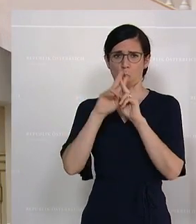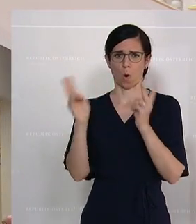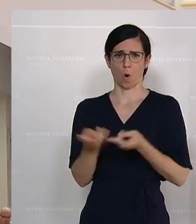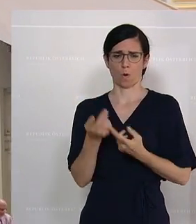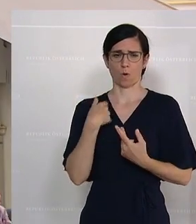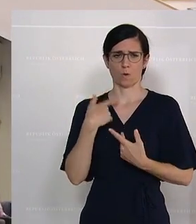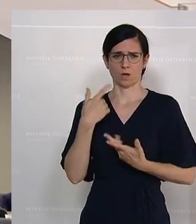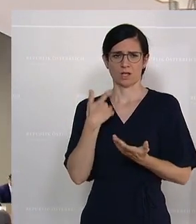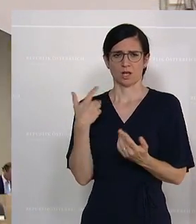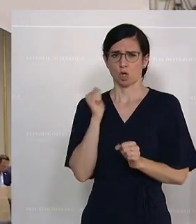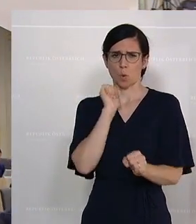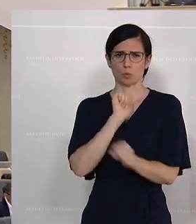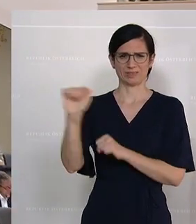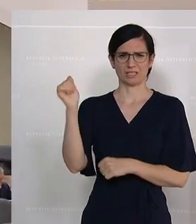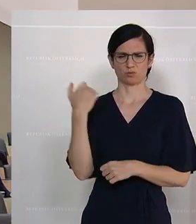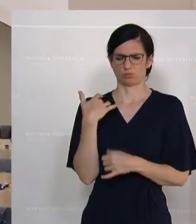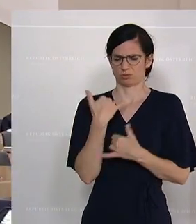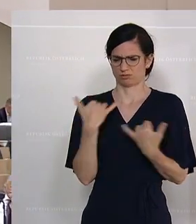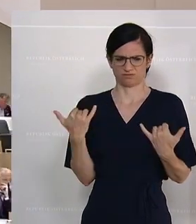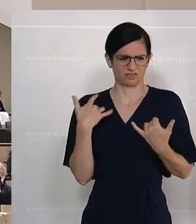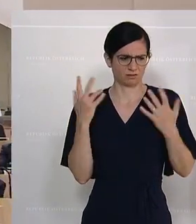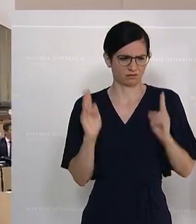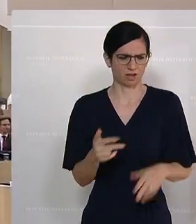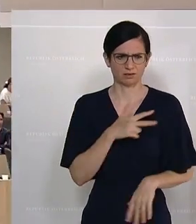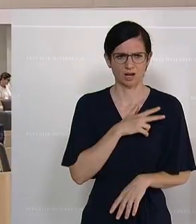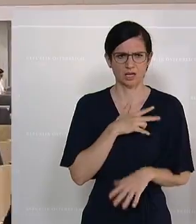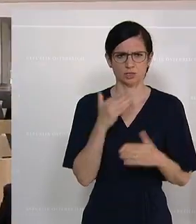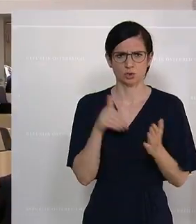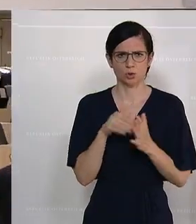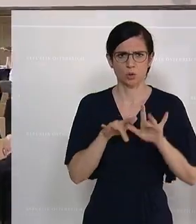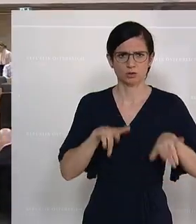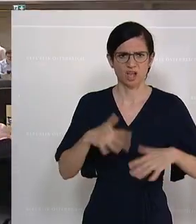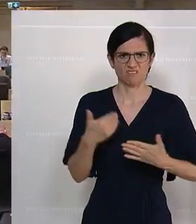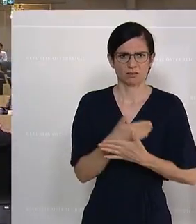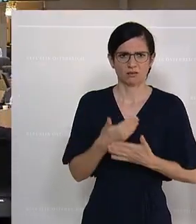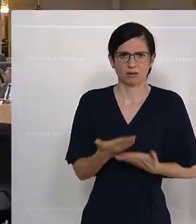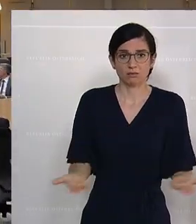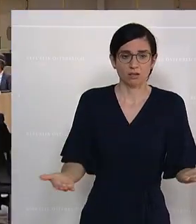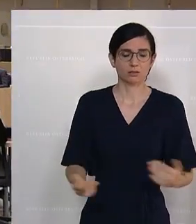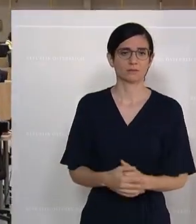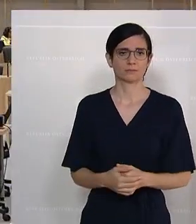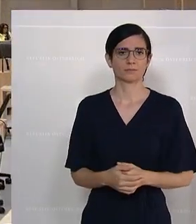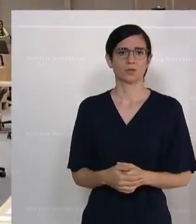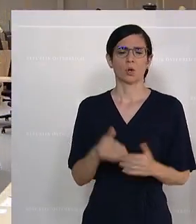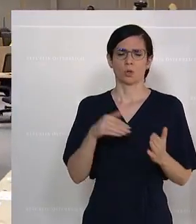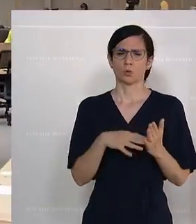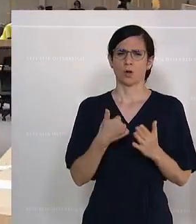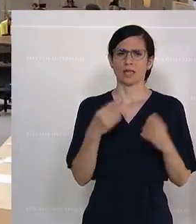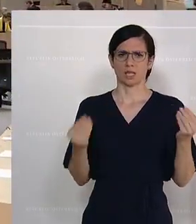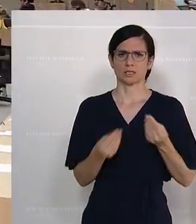durch wie kann man wie kann man das jetzt noch realistisch vertreten und dann nur einen punkt weil der